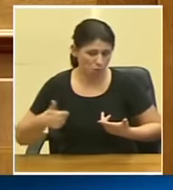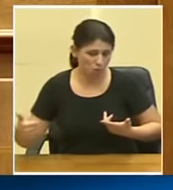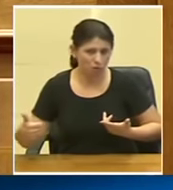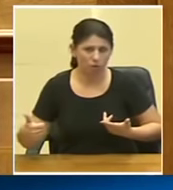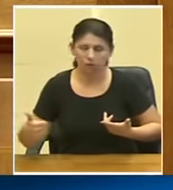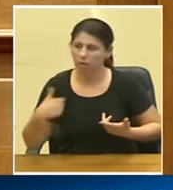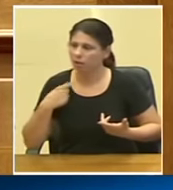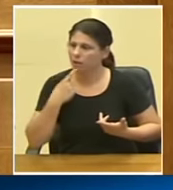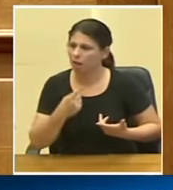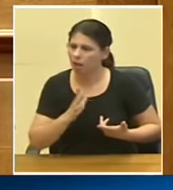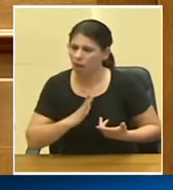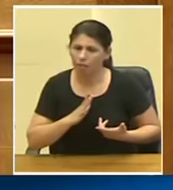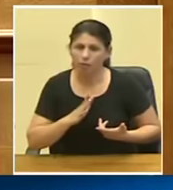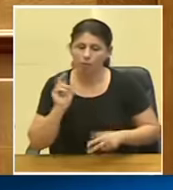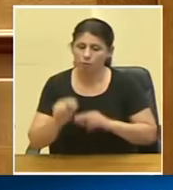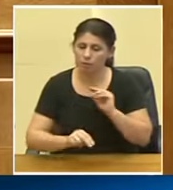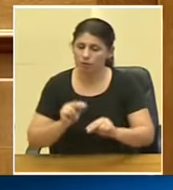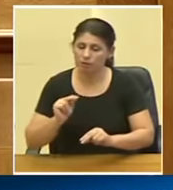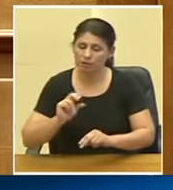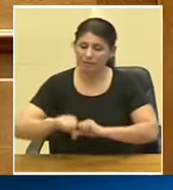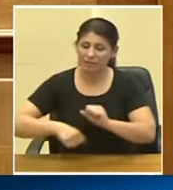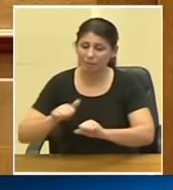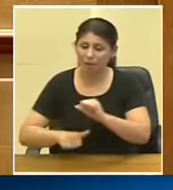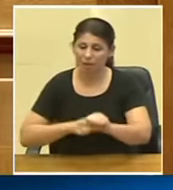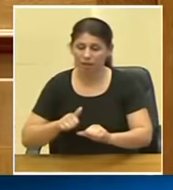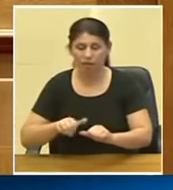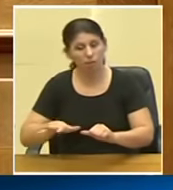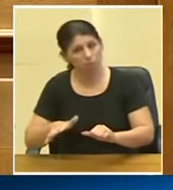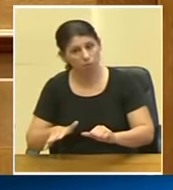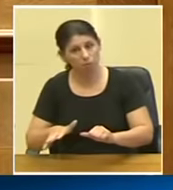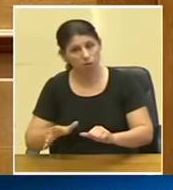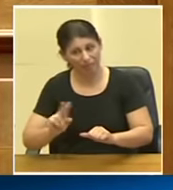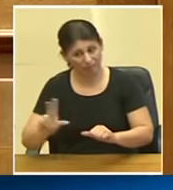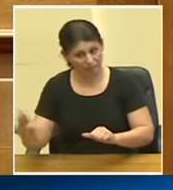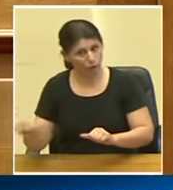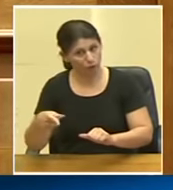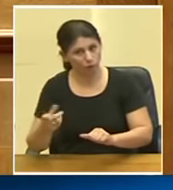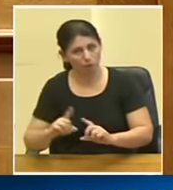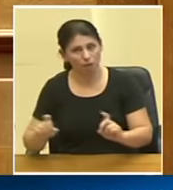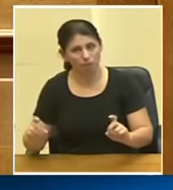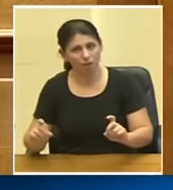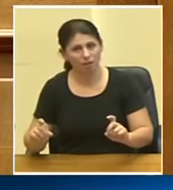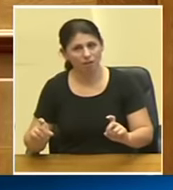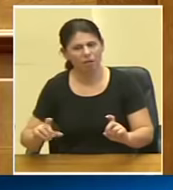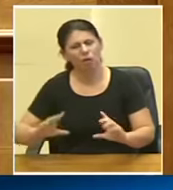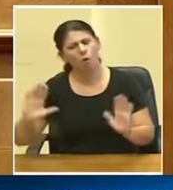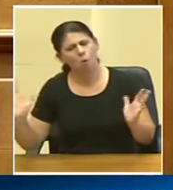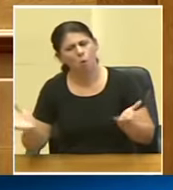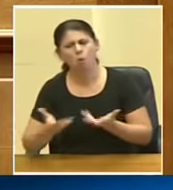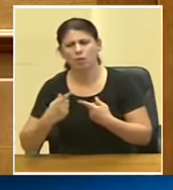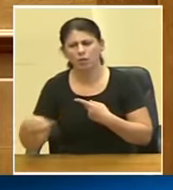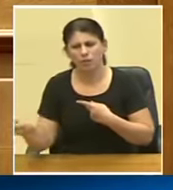οι άνθρωποι που ψηφίζουν το Κινάλ, μπορεί να είναι ίδιο αυτό το πράγμα. Με όλες τις διαφορές,